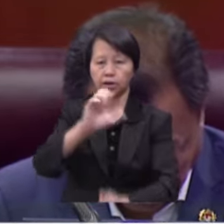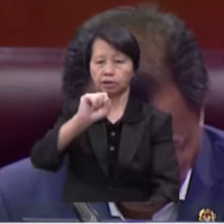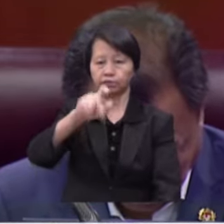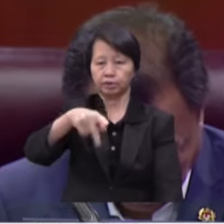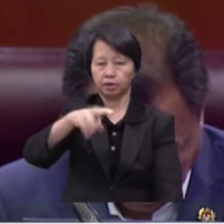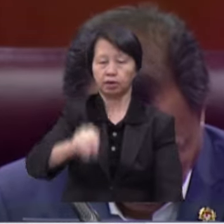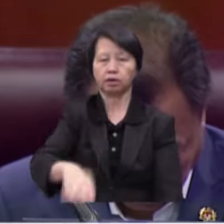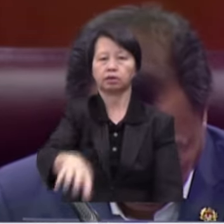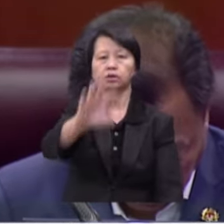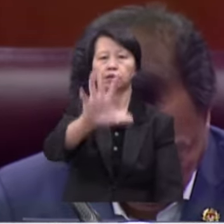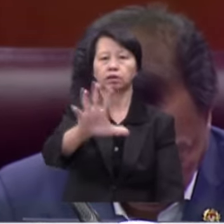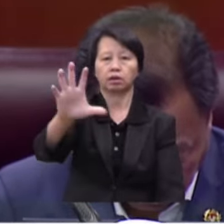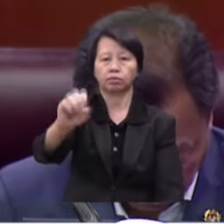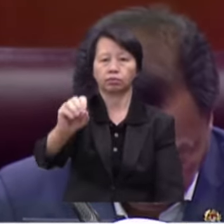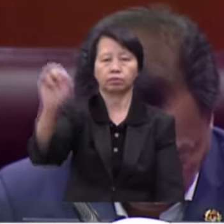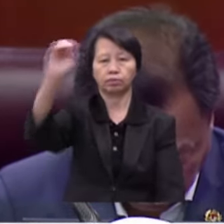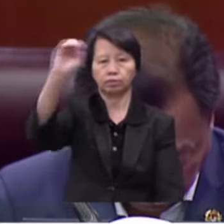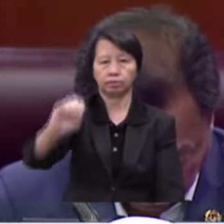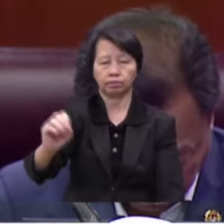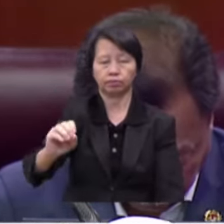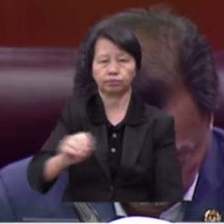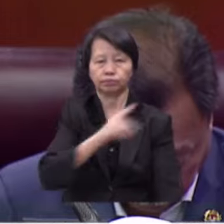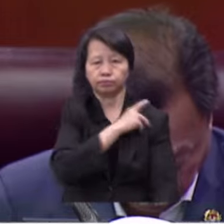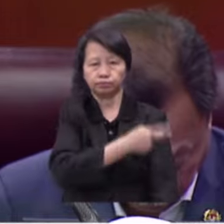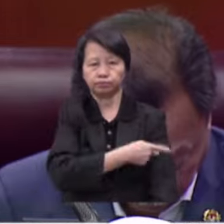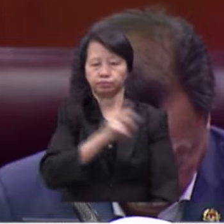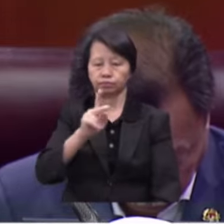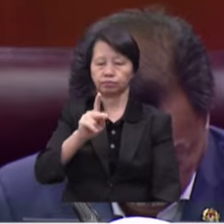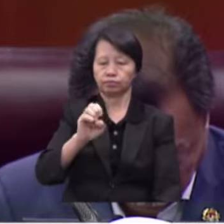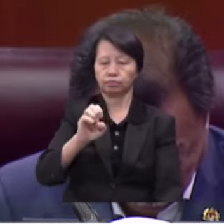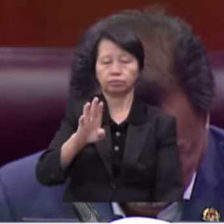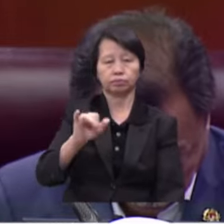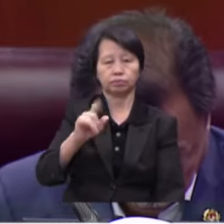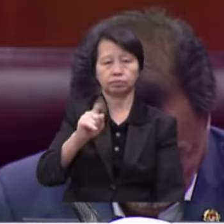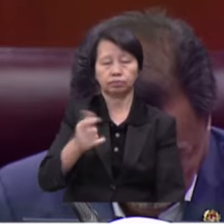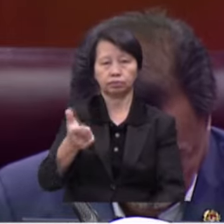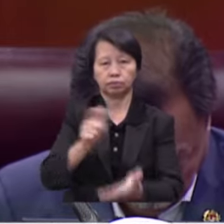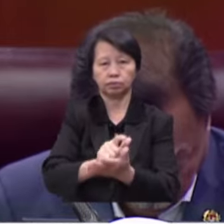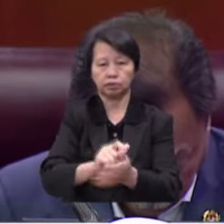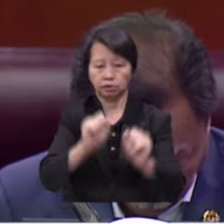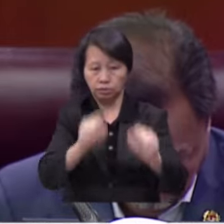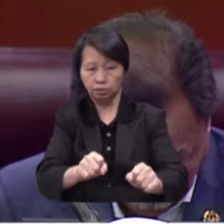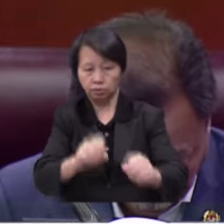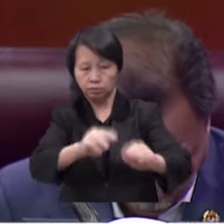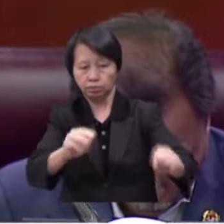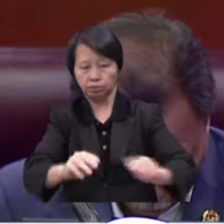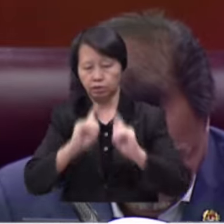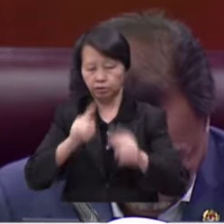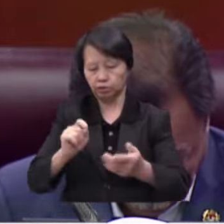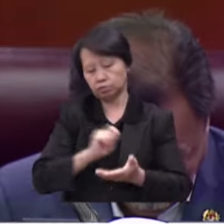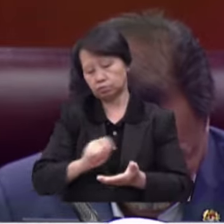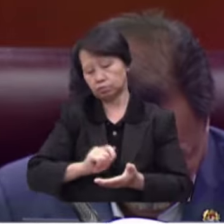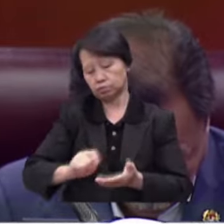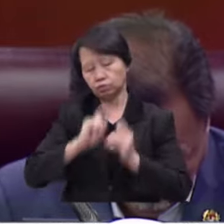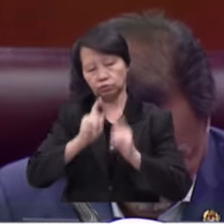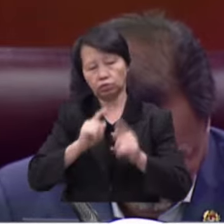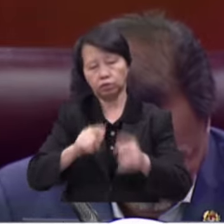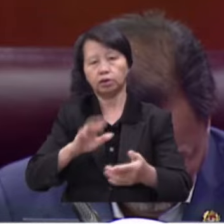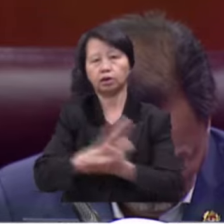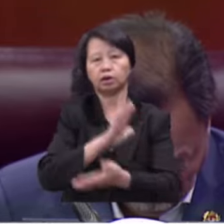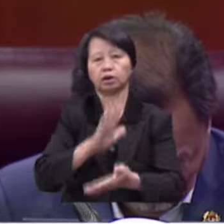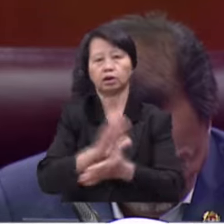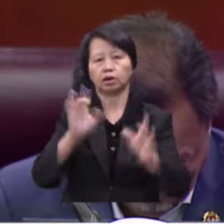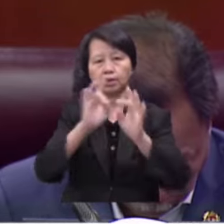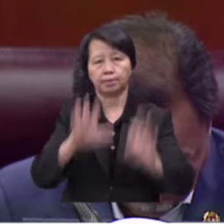adalah 50 peratus penguasa akibat dilakukan berdasarkan ke upayaan calon menjawab item kebal dalam kertas